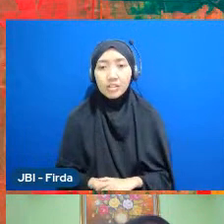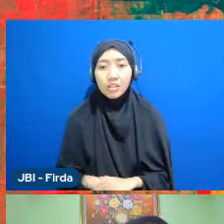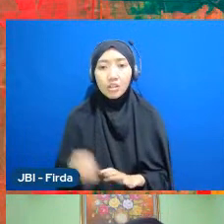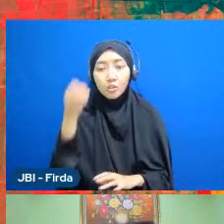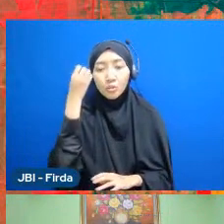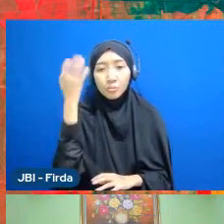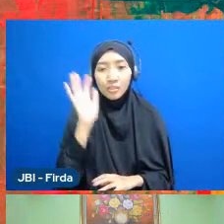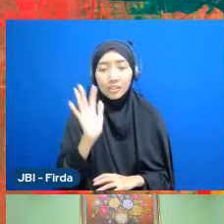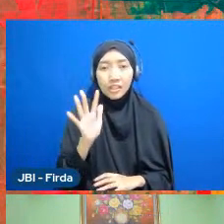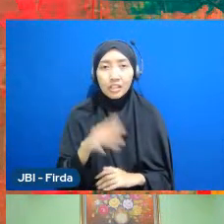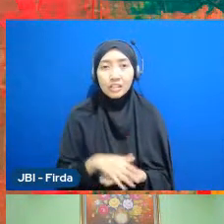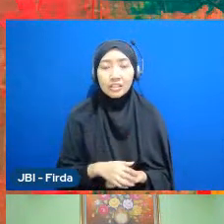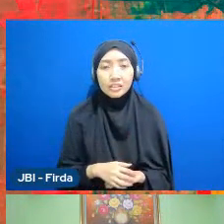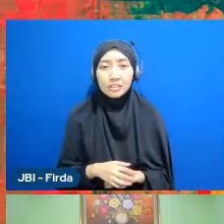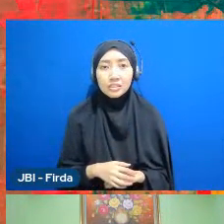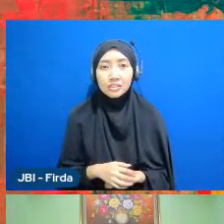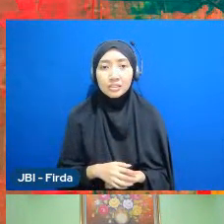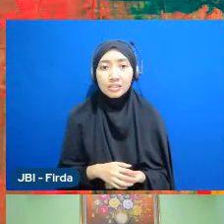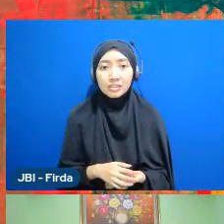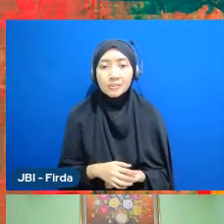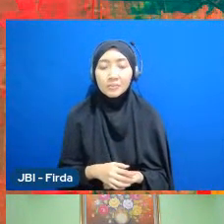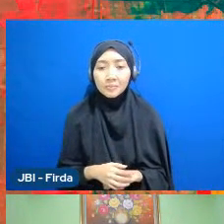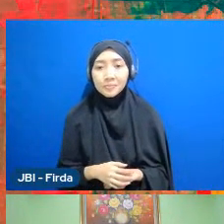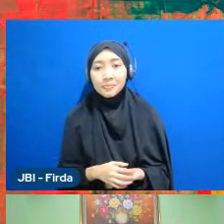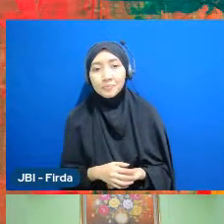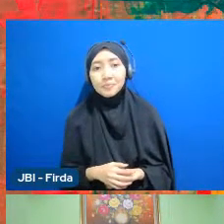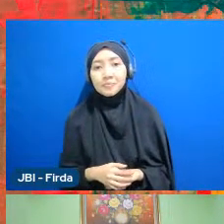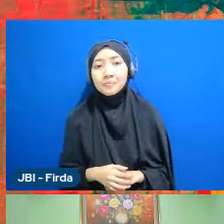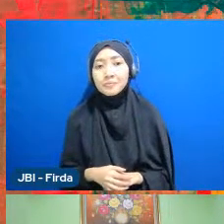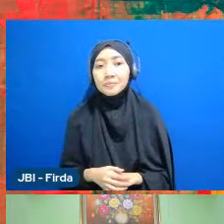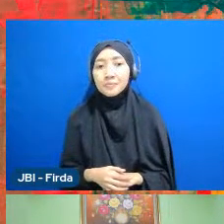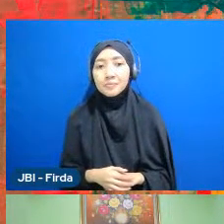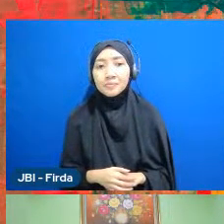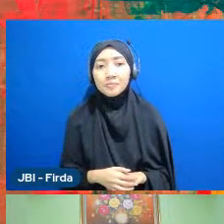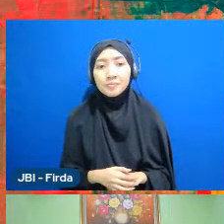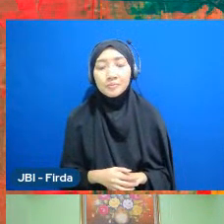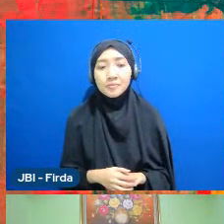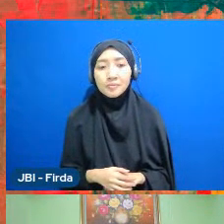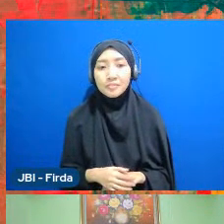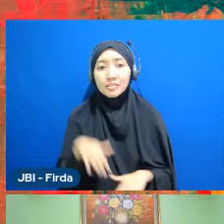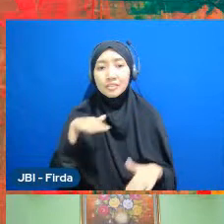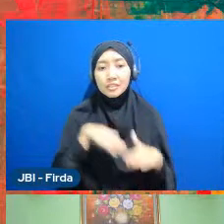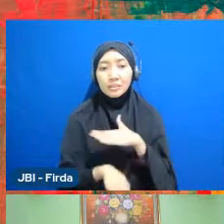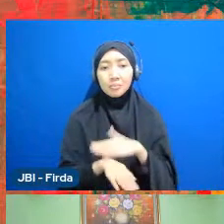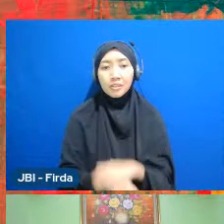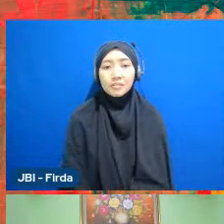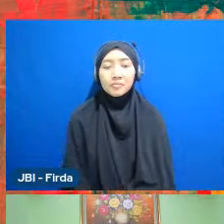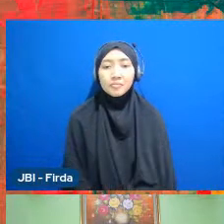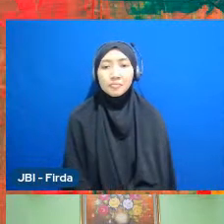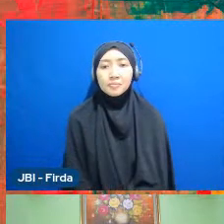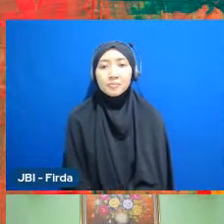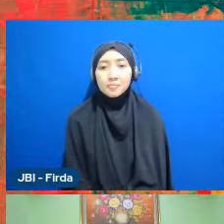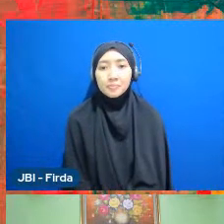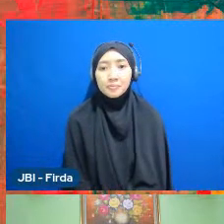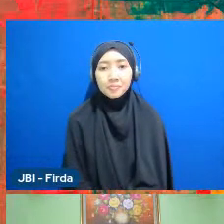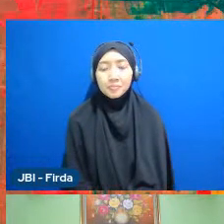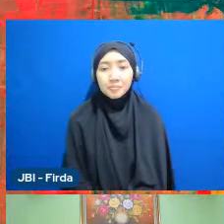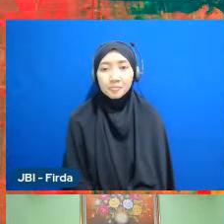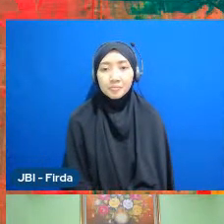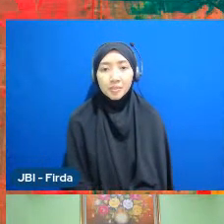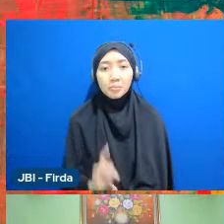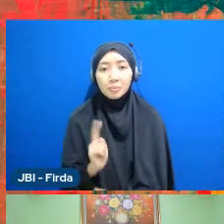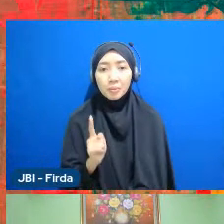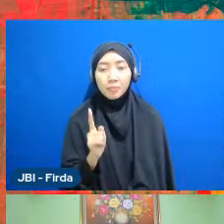harus lengkap. Setelah semuanya selesai, jangan lupa disimpan. Klik simpan. Karena